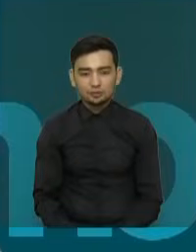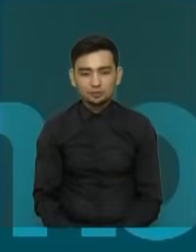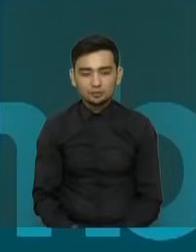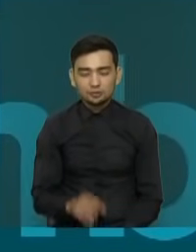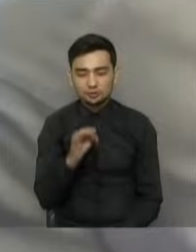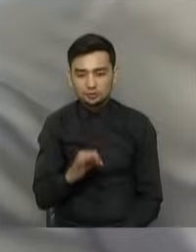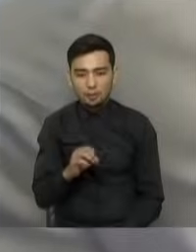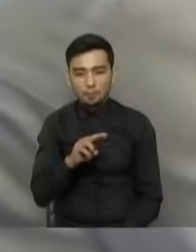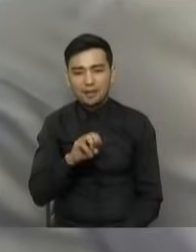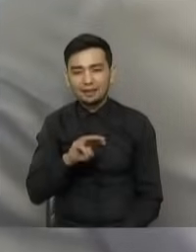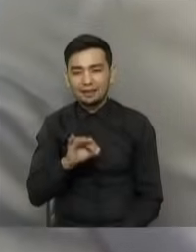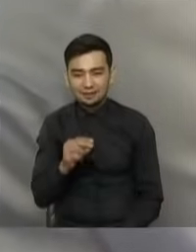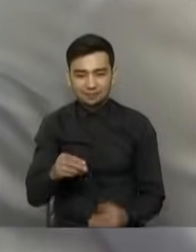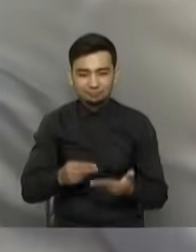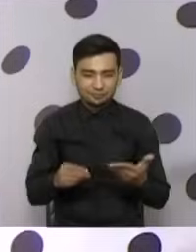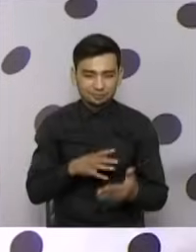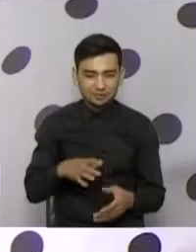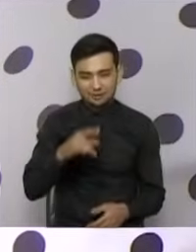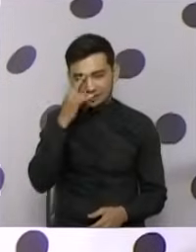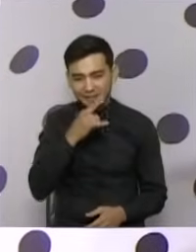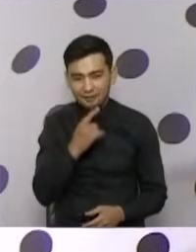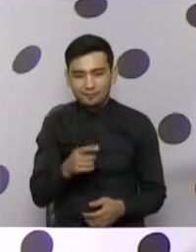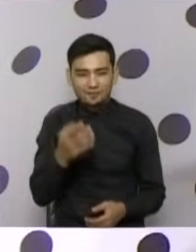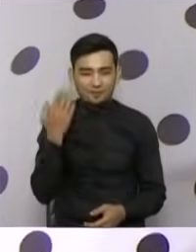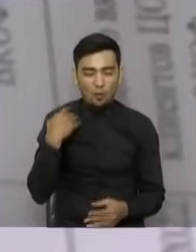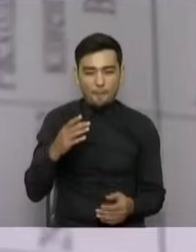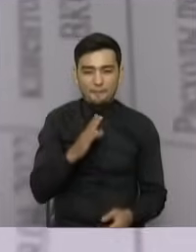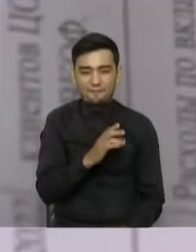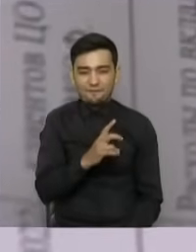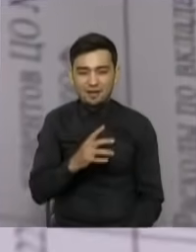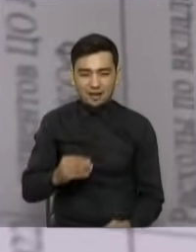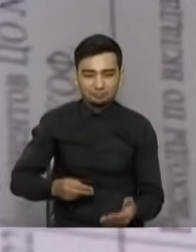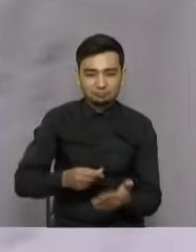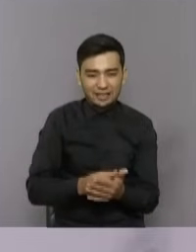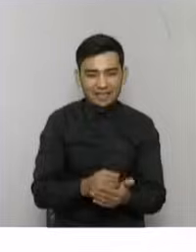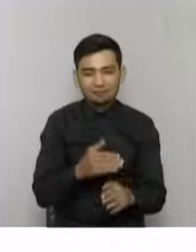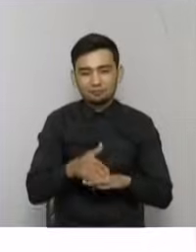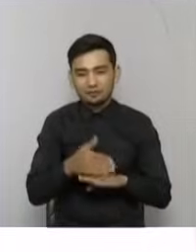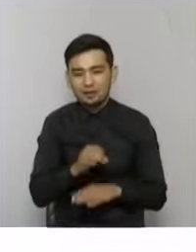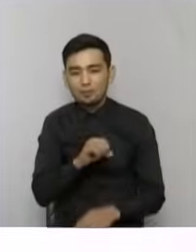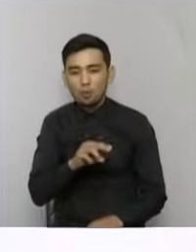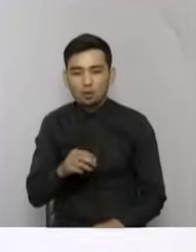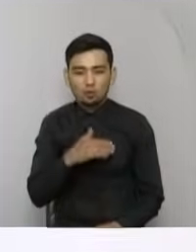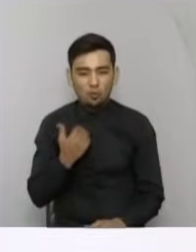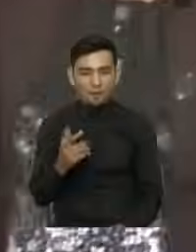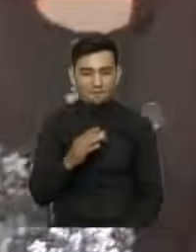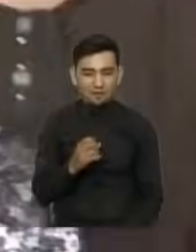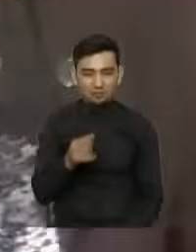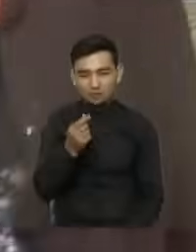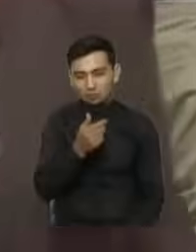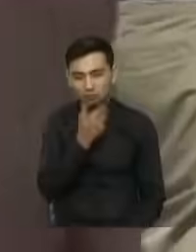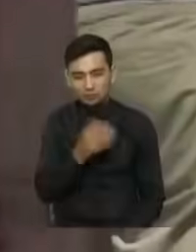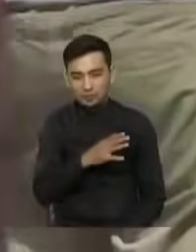Надежда на петицию. Казахстанцы добиваются отмены первоначального взноса по ипотеке. Каковы шансы? И почему финансовые эксперты